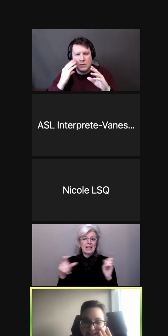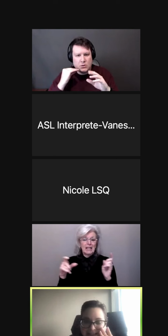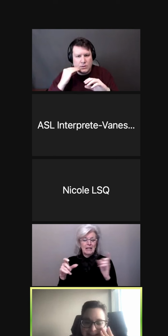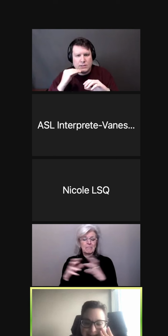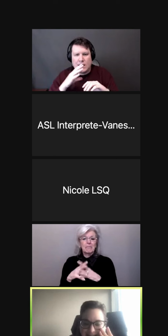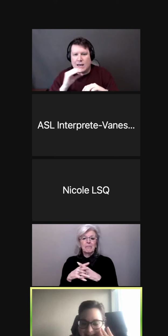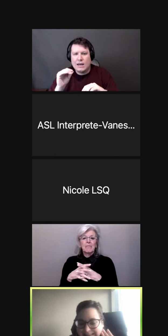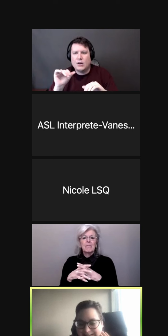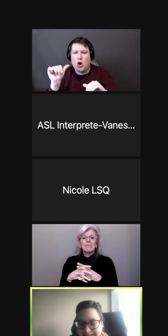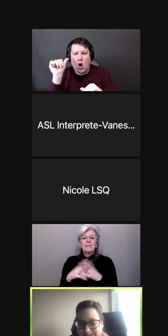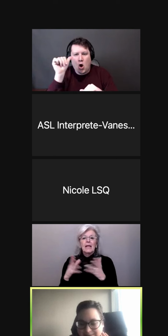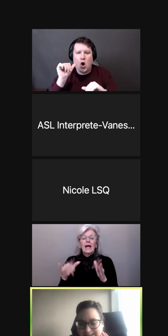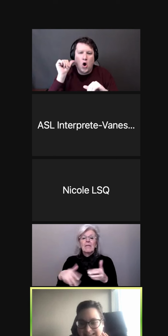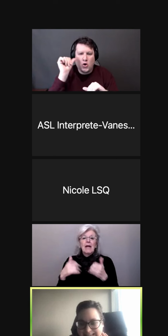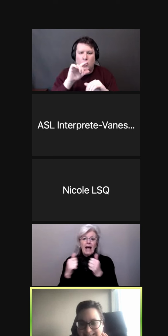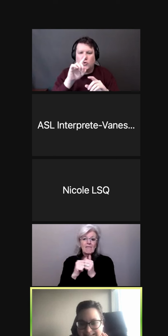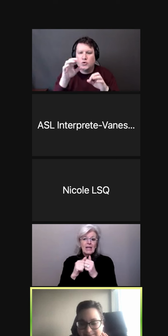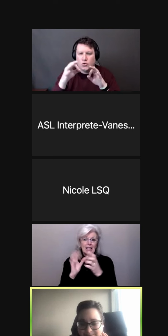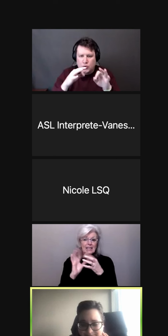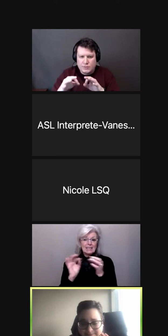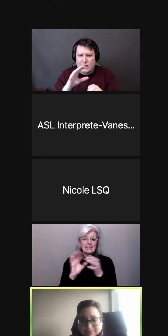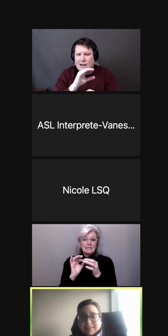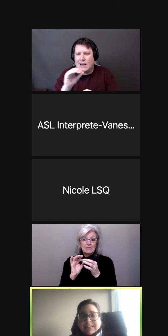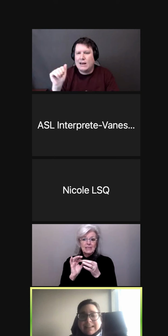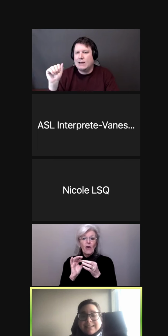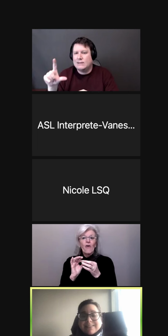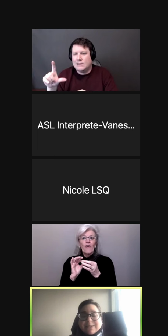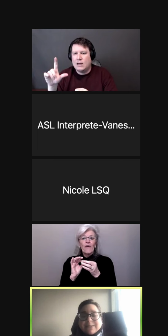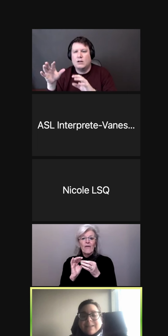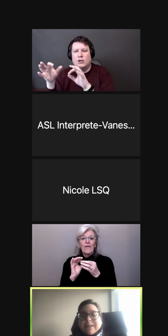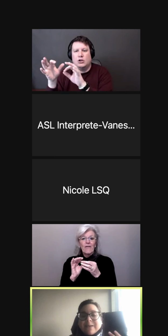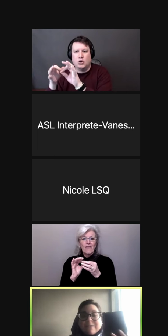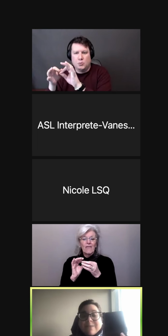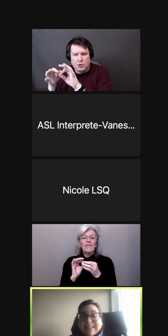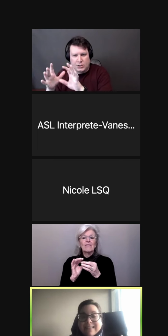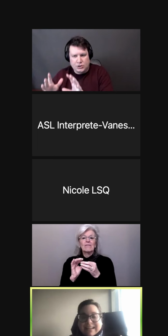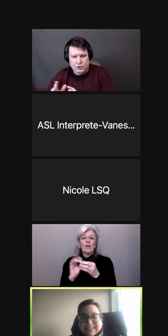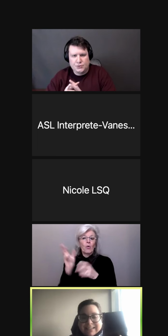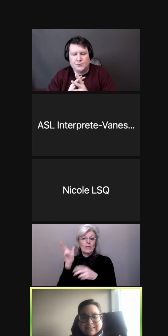et avec une description audio.